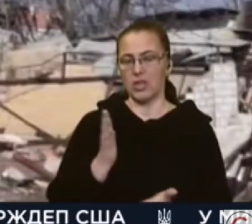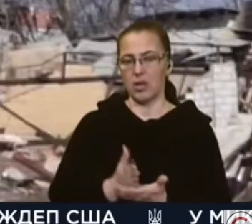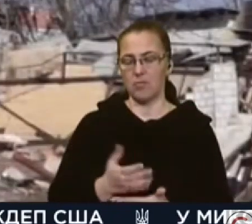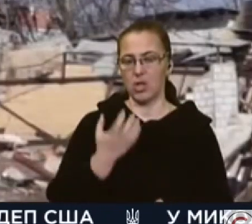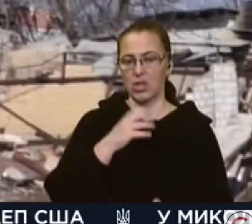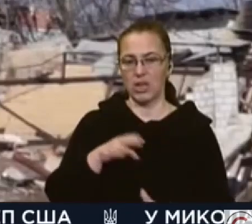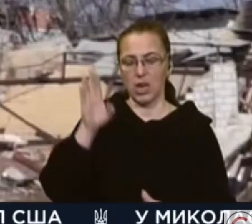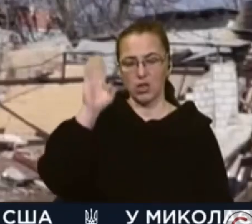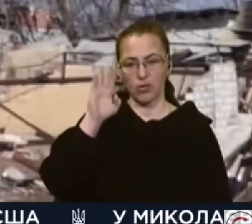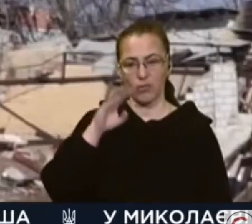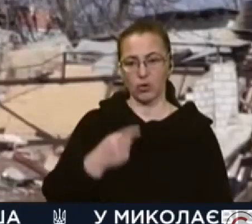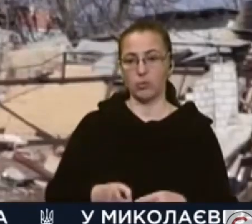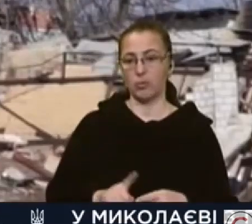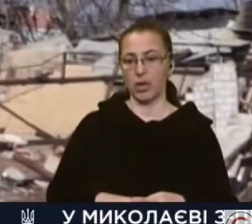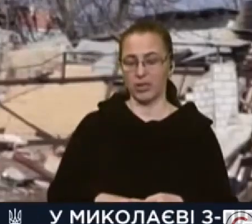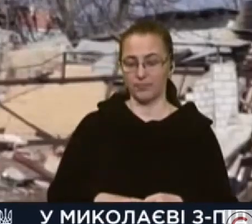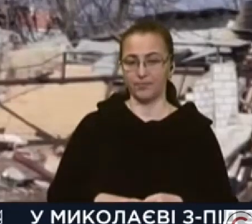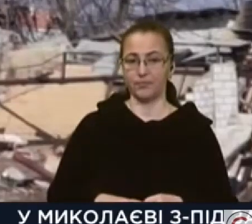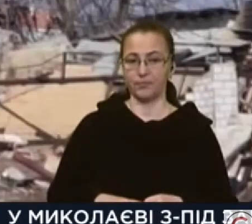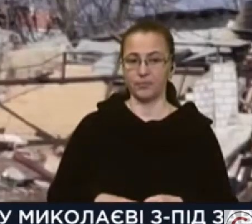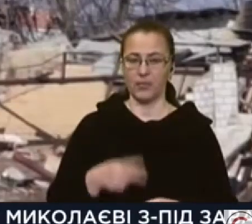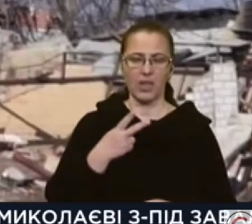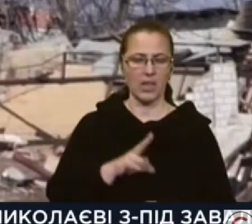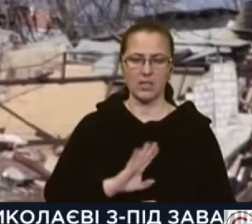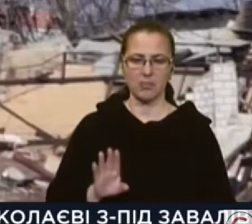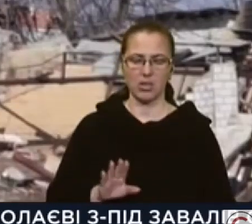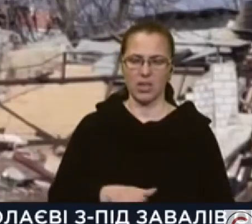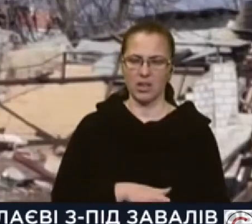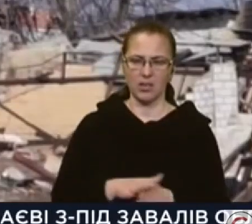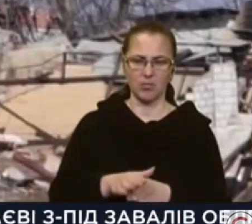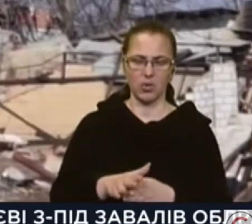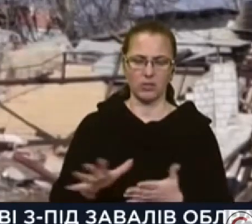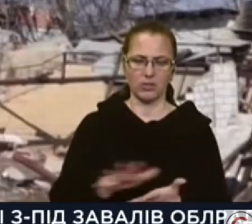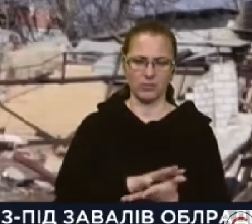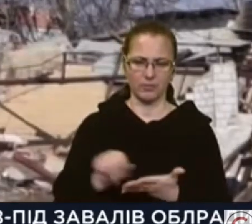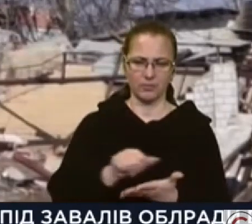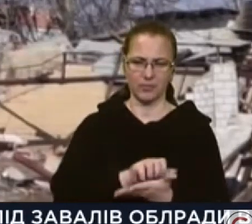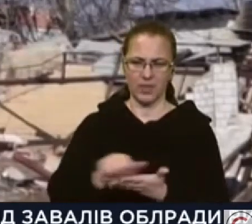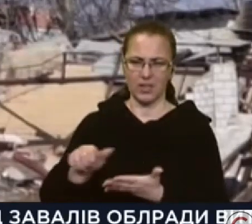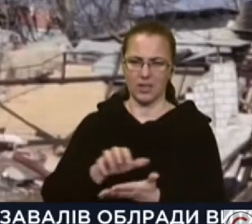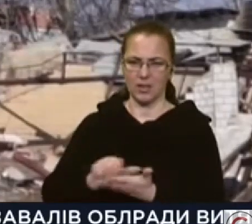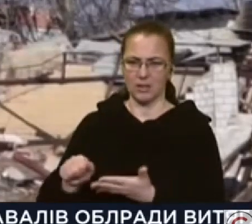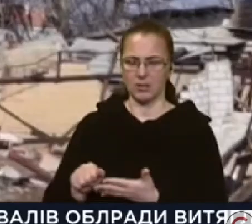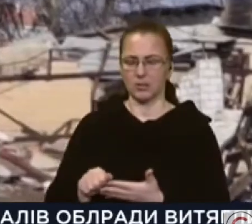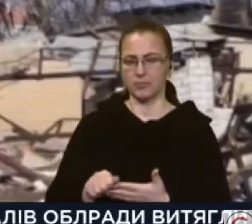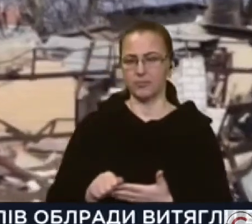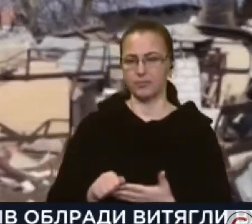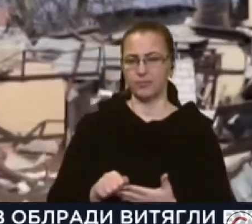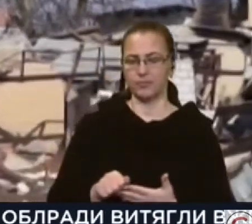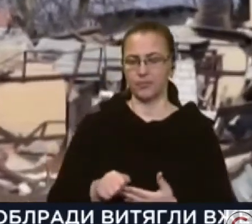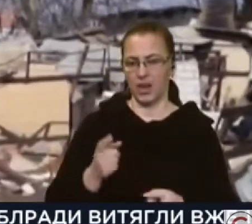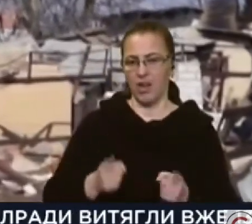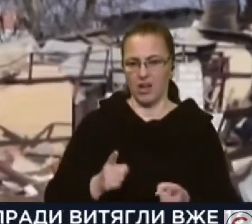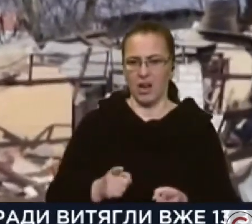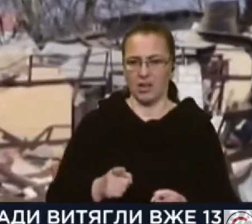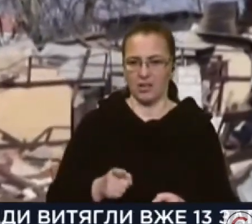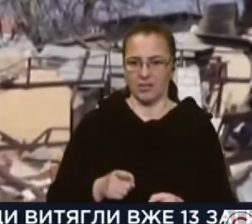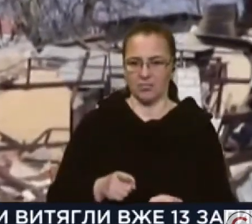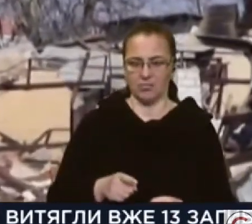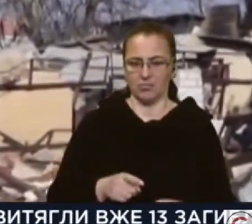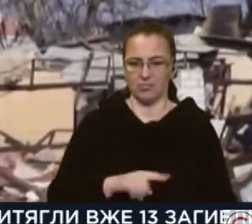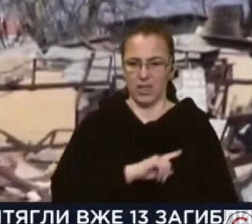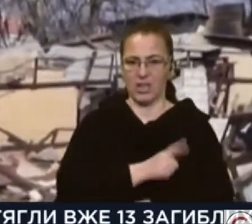водой. Поэтому, несмотря на, конечно, тотальные разрушения, а они реально